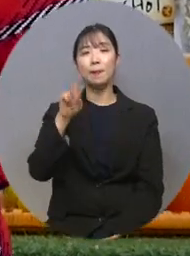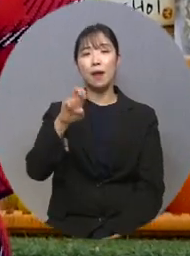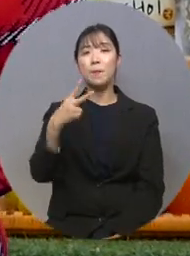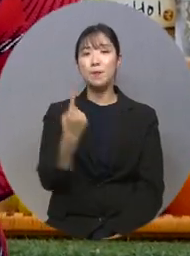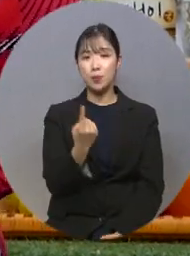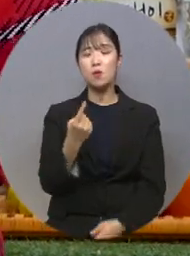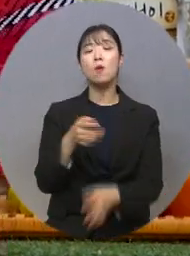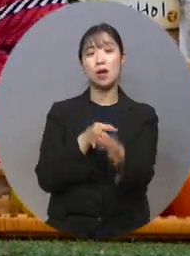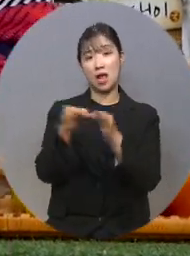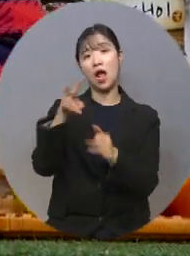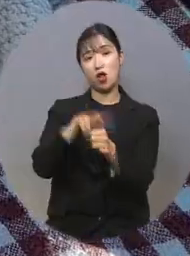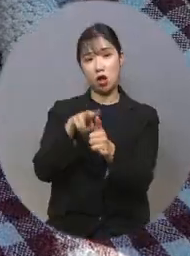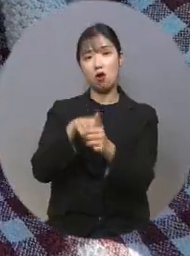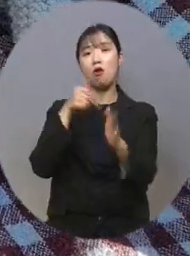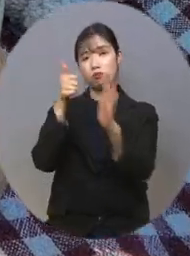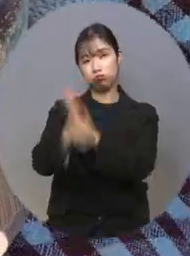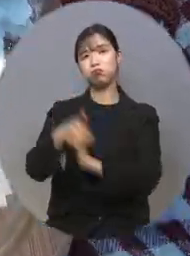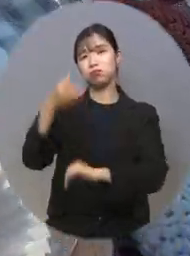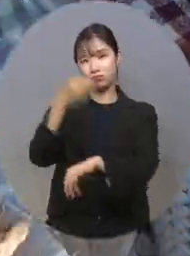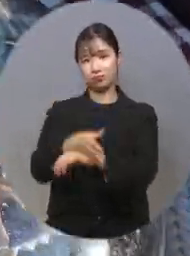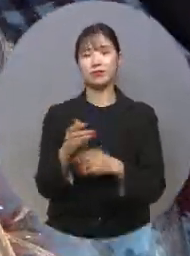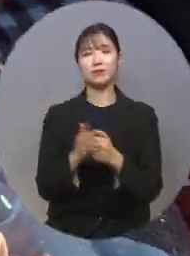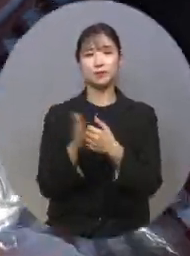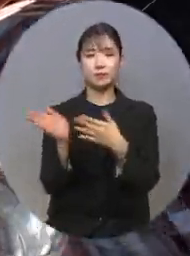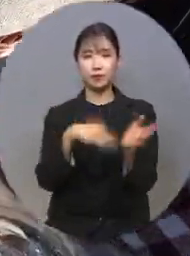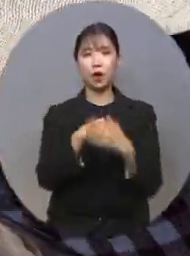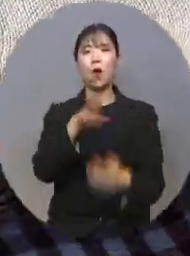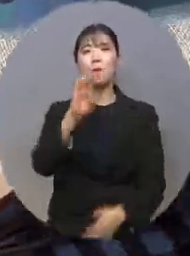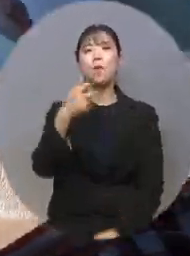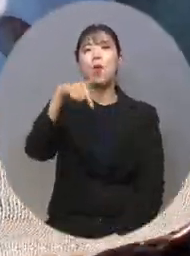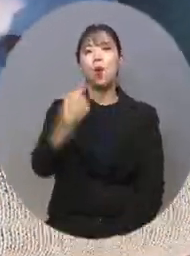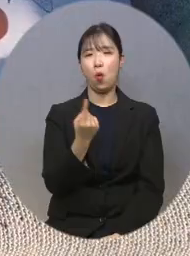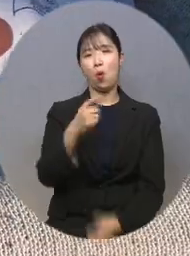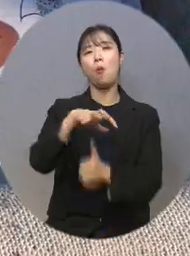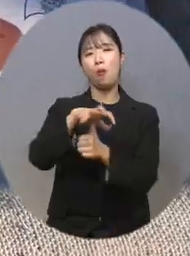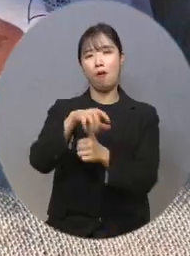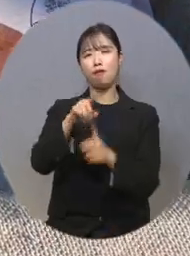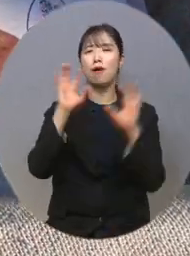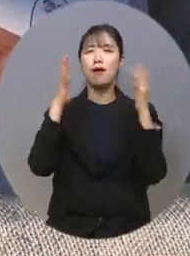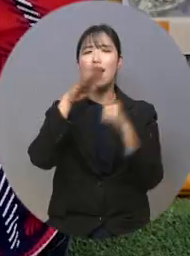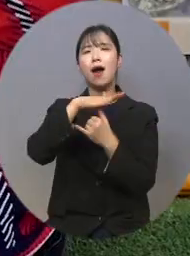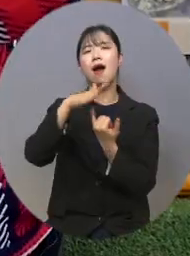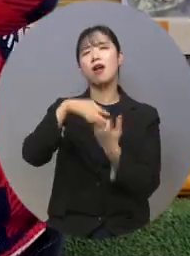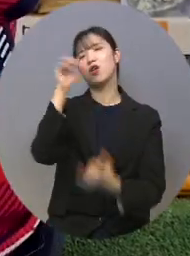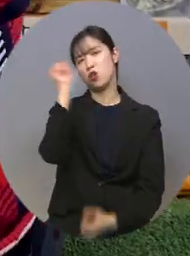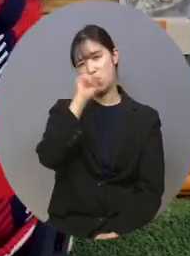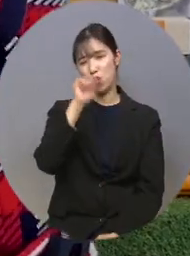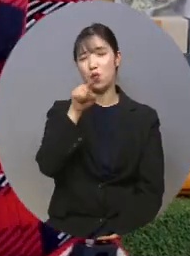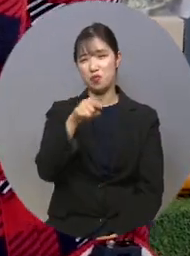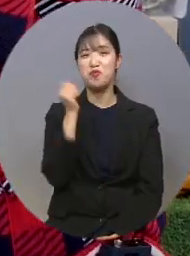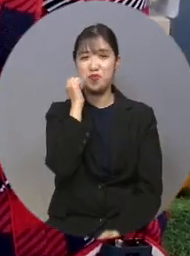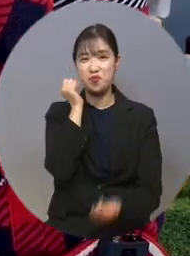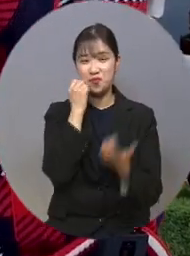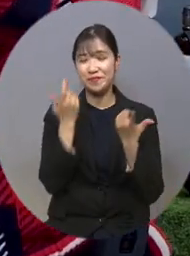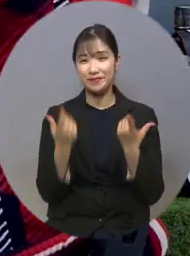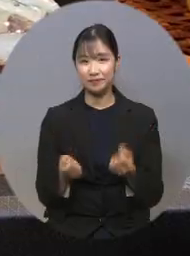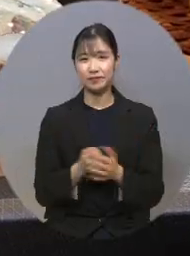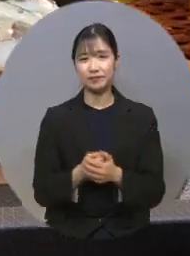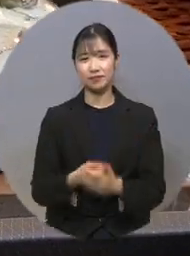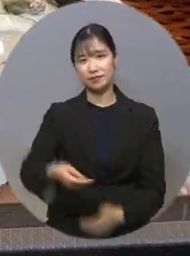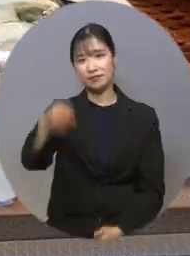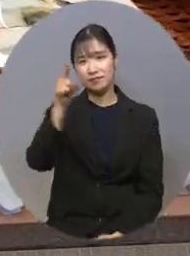그냥 구입하시면 돼요. 표고버섯 예 우리 아이들이 아주 좋아하게 이렇게 멋지게 만들었습니다. 예,